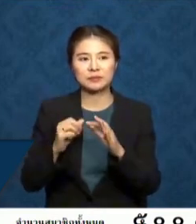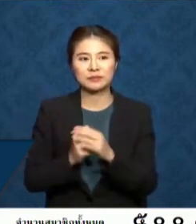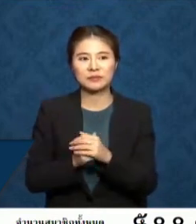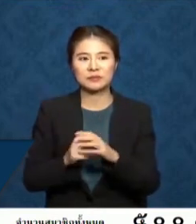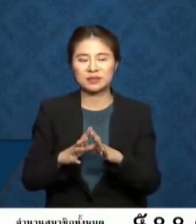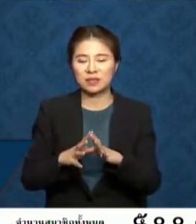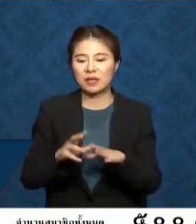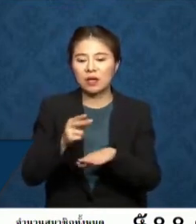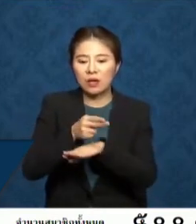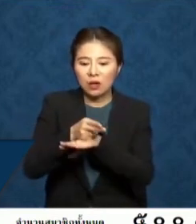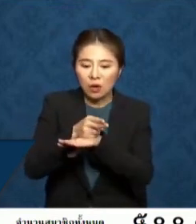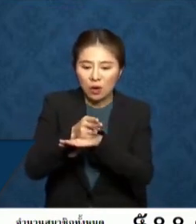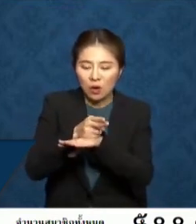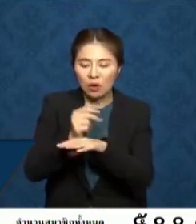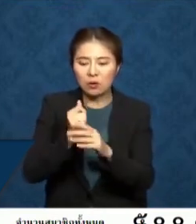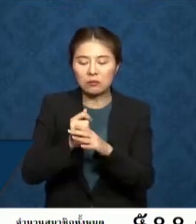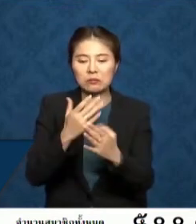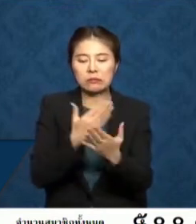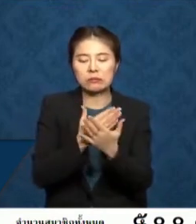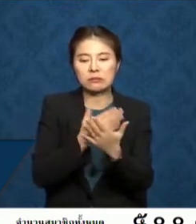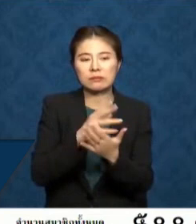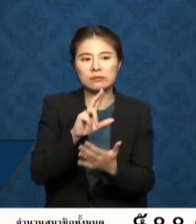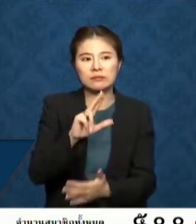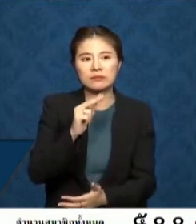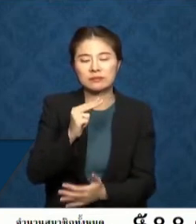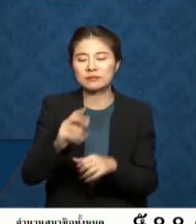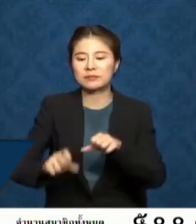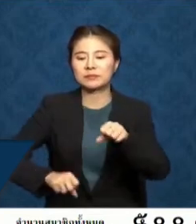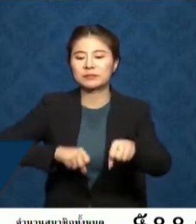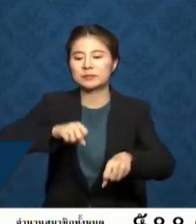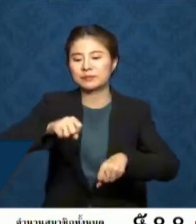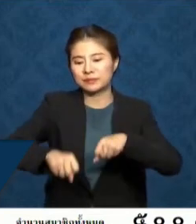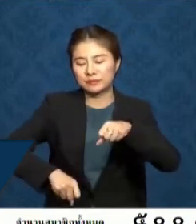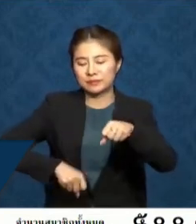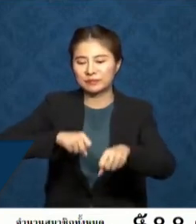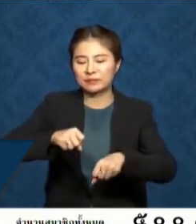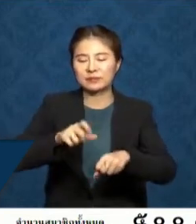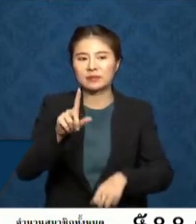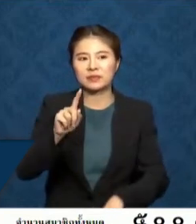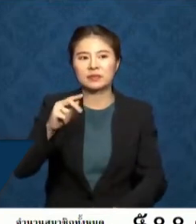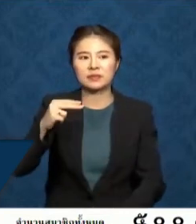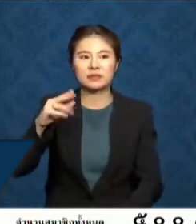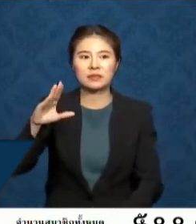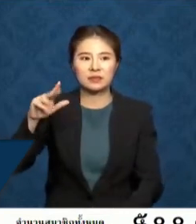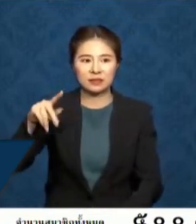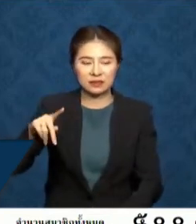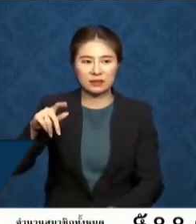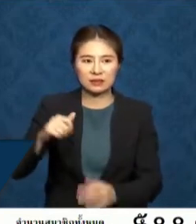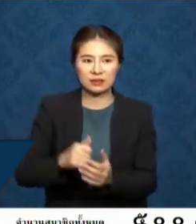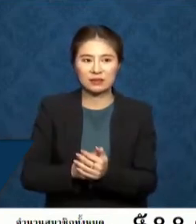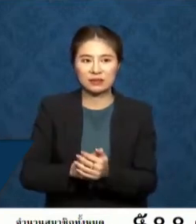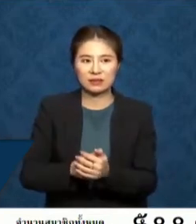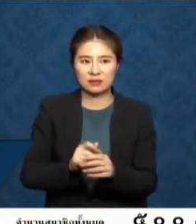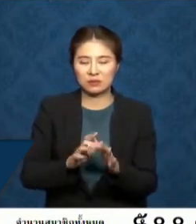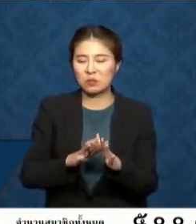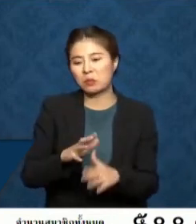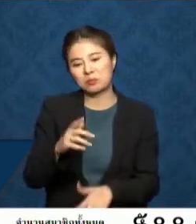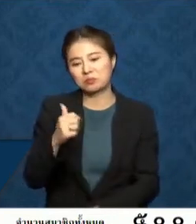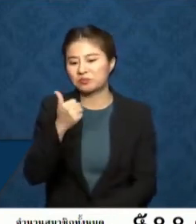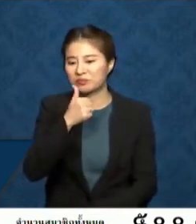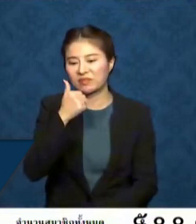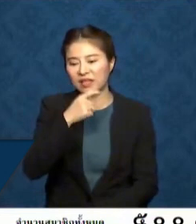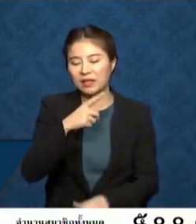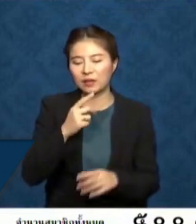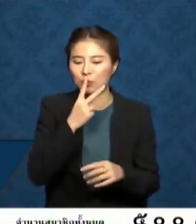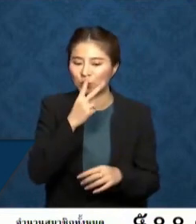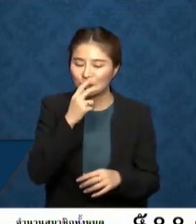อดี้แคมตัวละ 30,000 นะจักรยานตัวคันละ 15,000 นะครับทางยุทธวิธีคงเท่ไม่เบานะครับท่านประธ